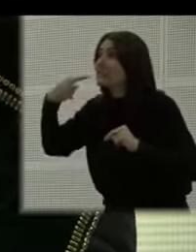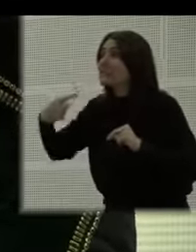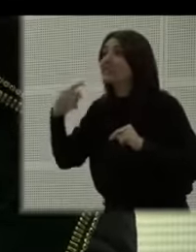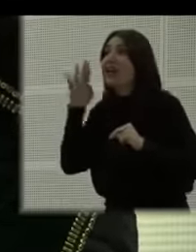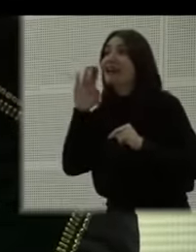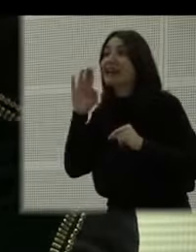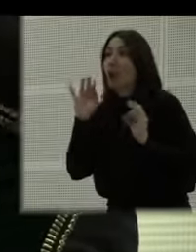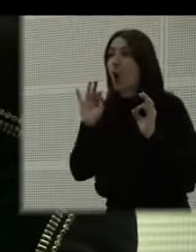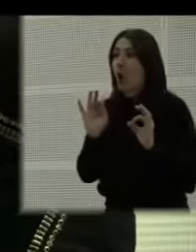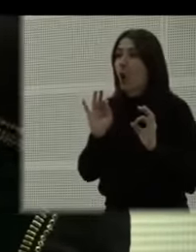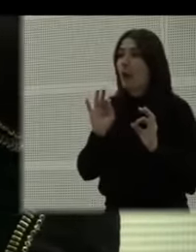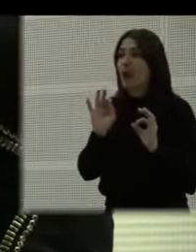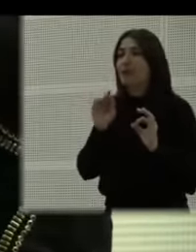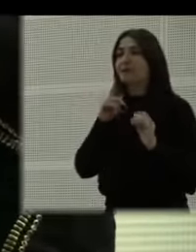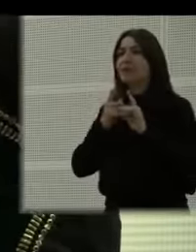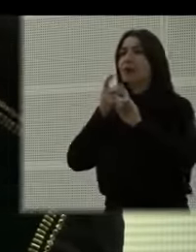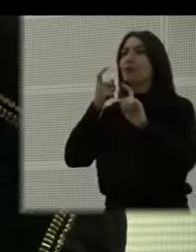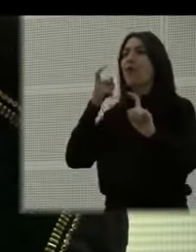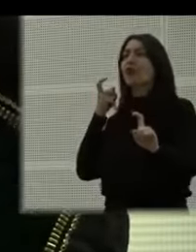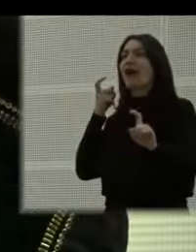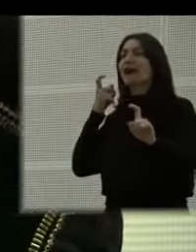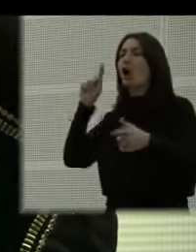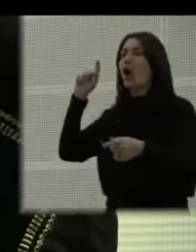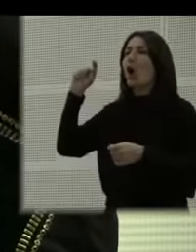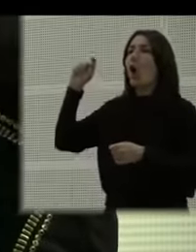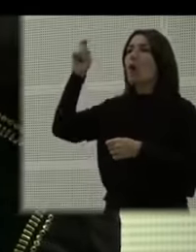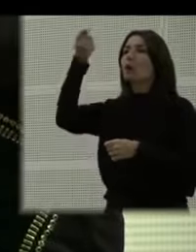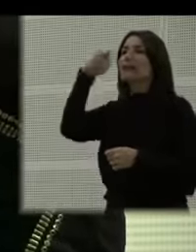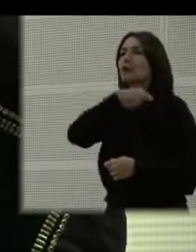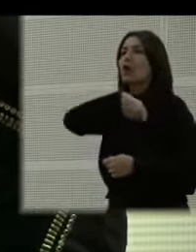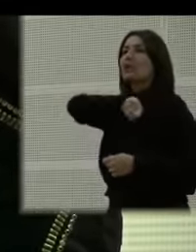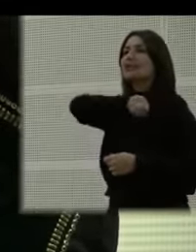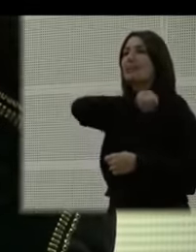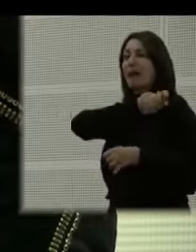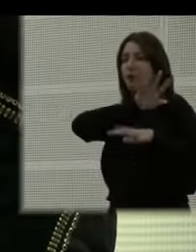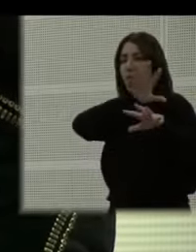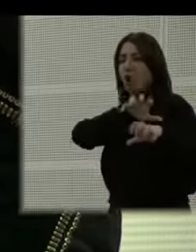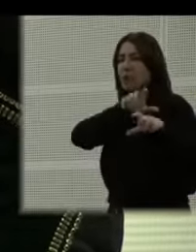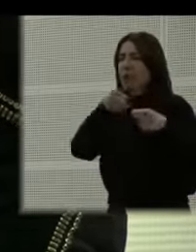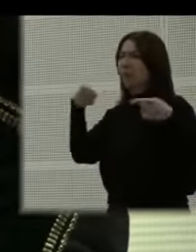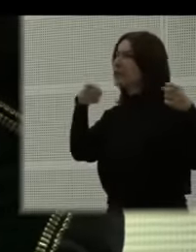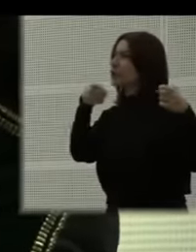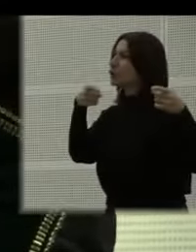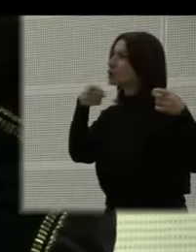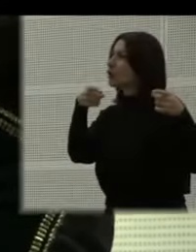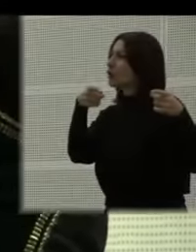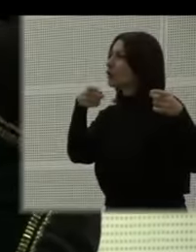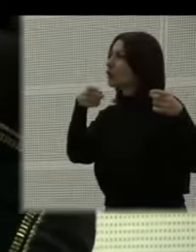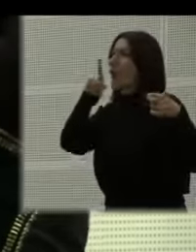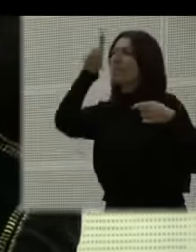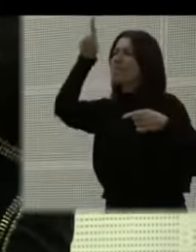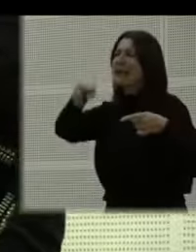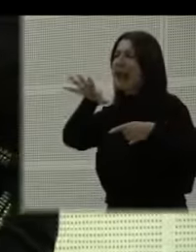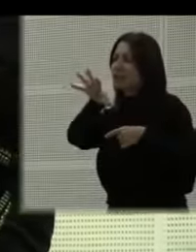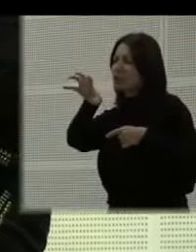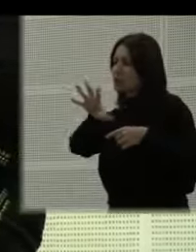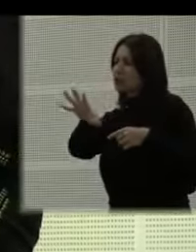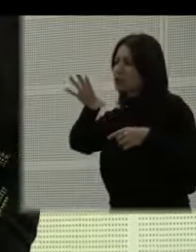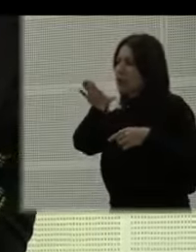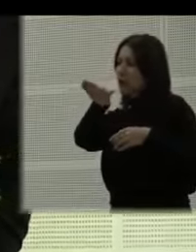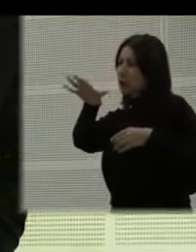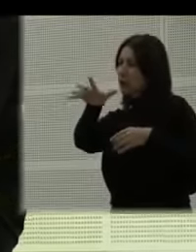Tutto proviene dai conquistadores spagnoli, quindi siamo nel 1500,